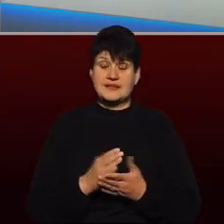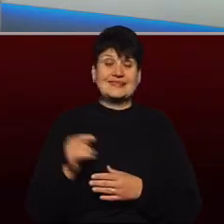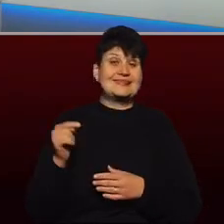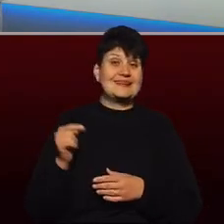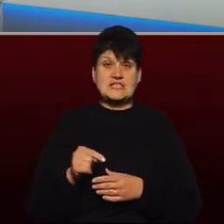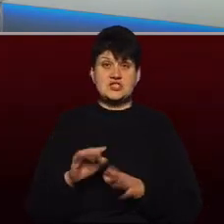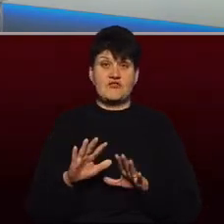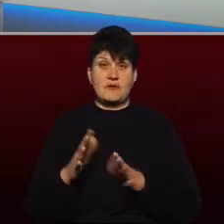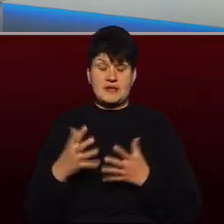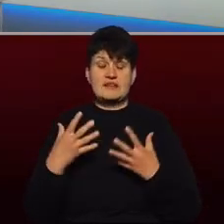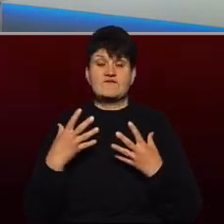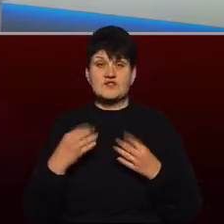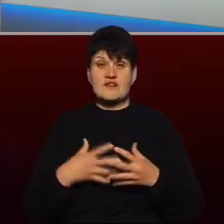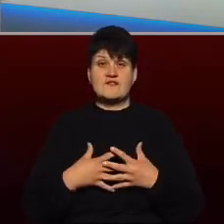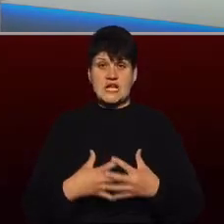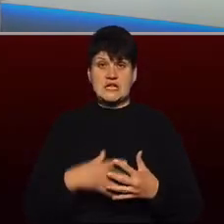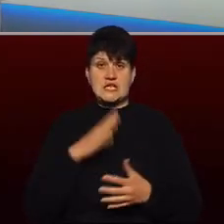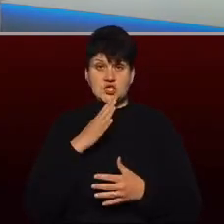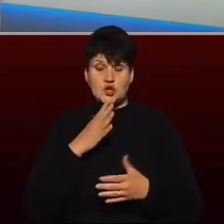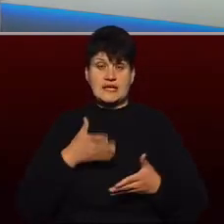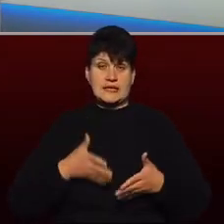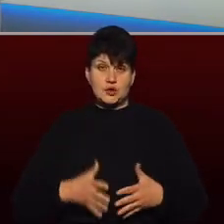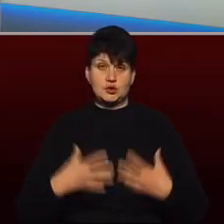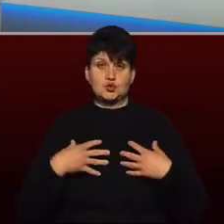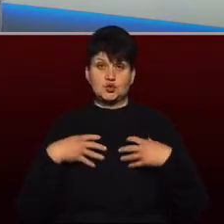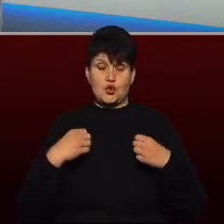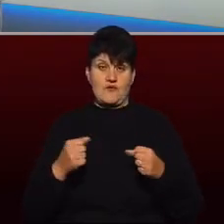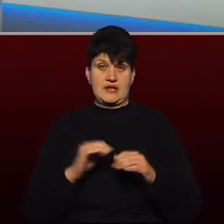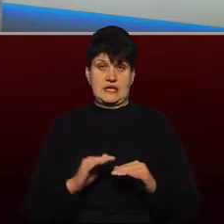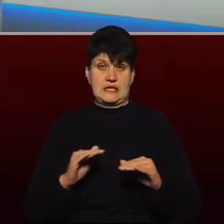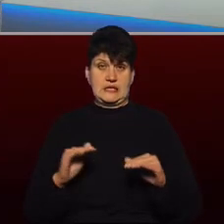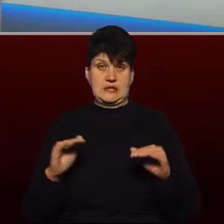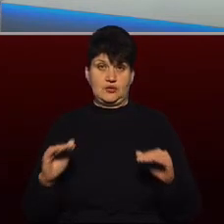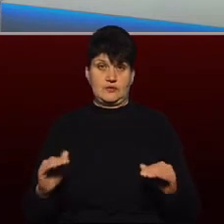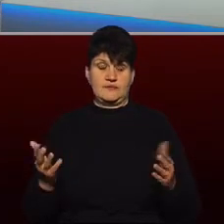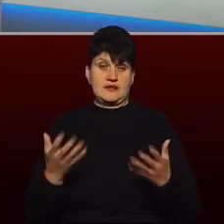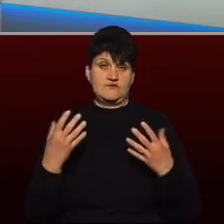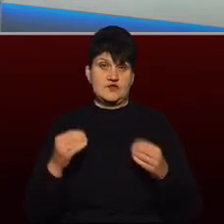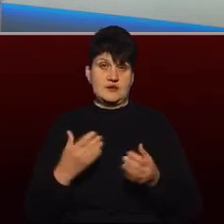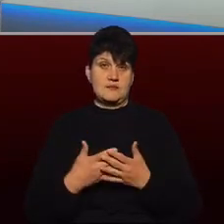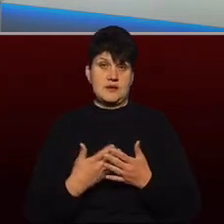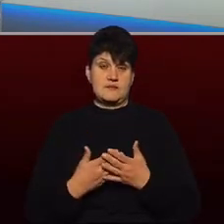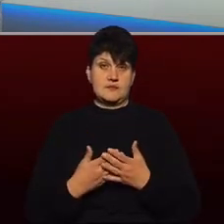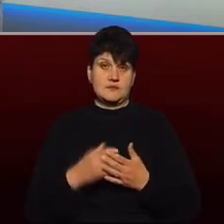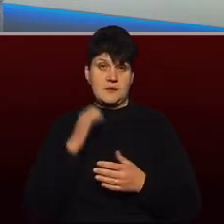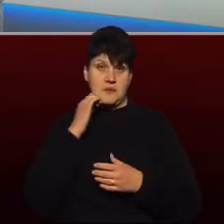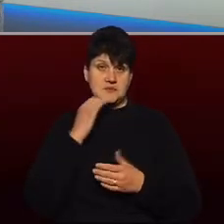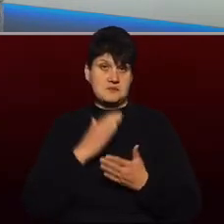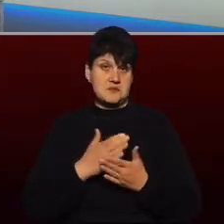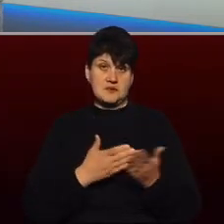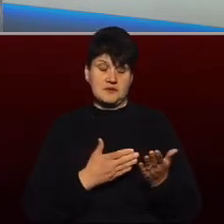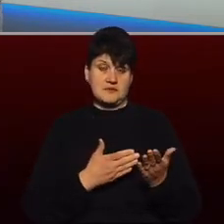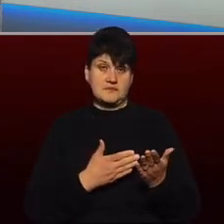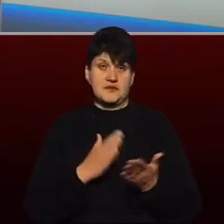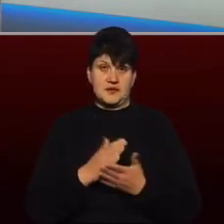вже вагітних жінок, які народили здорових абсолютно діток, які вже, напевно, що стали бабцями. Тобто є багато в нас